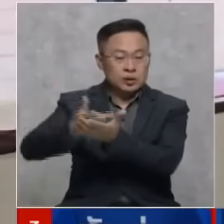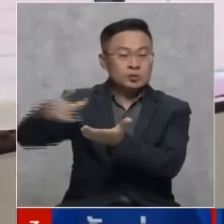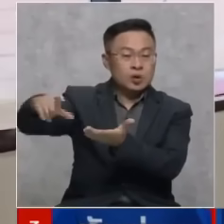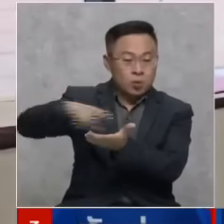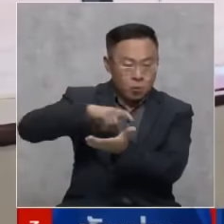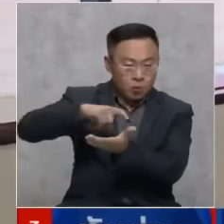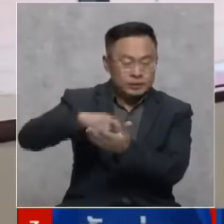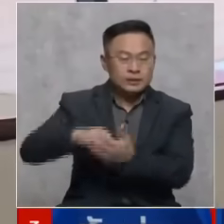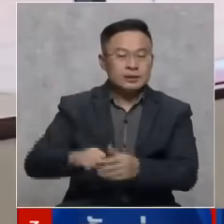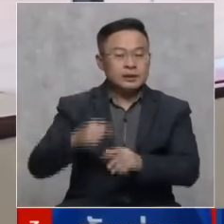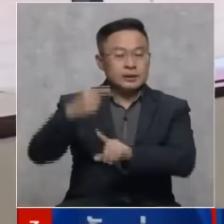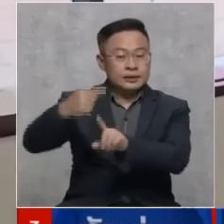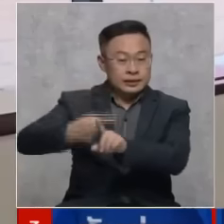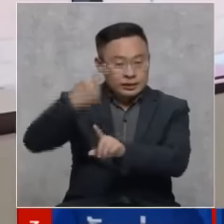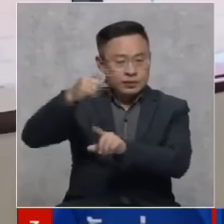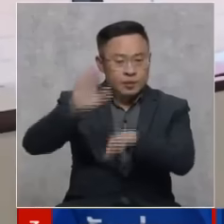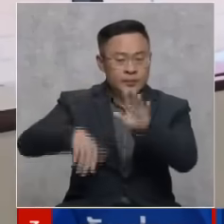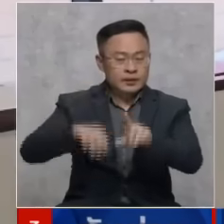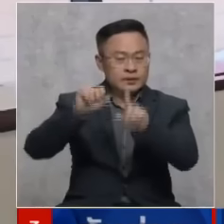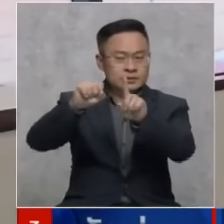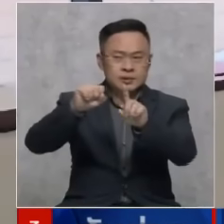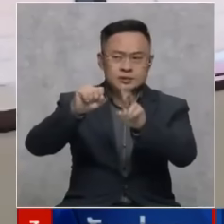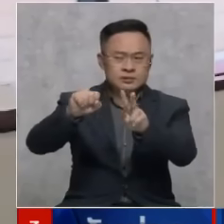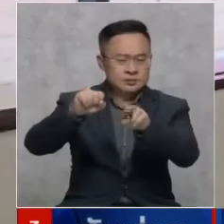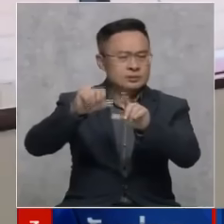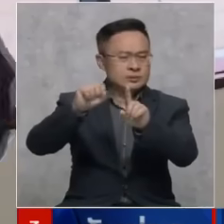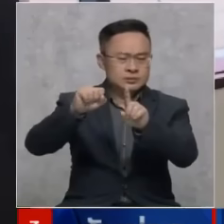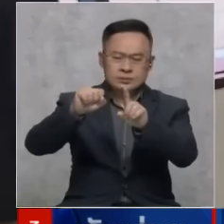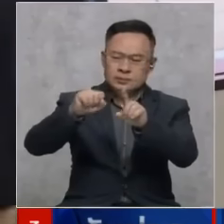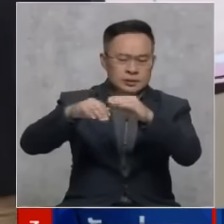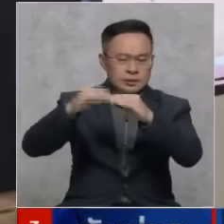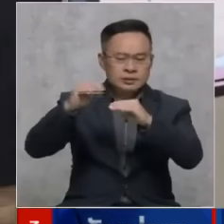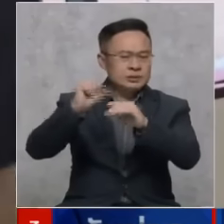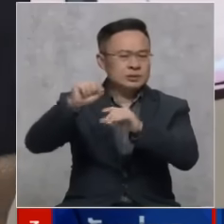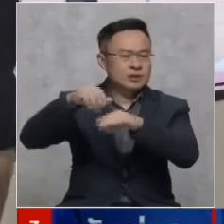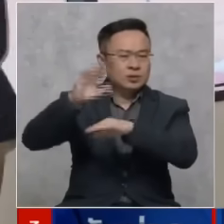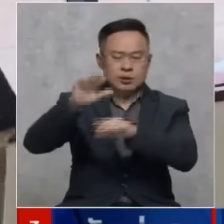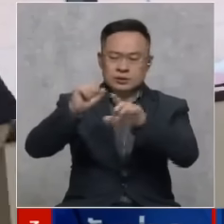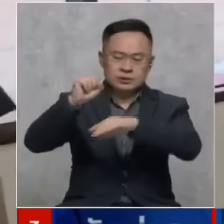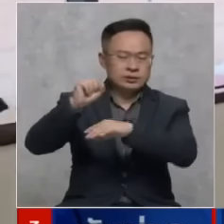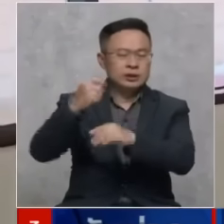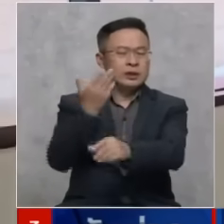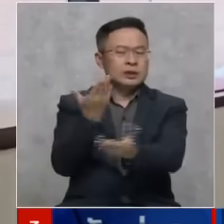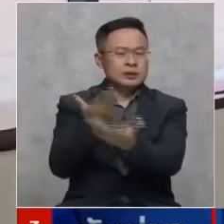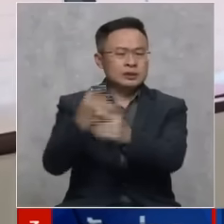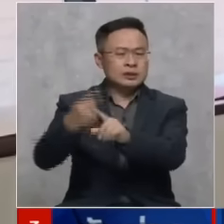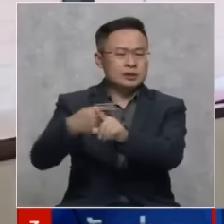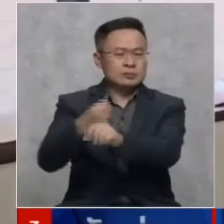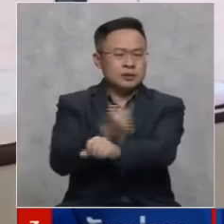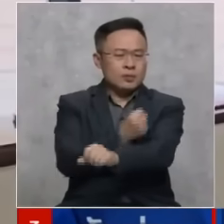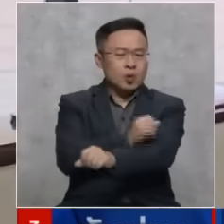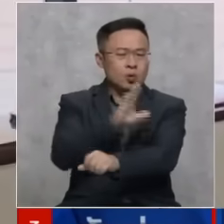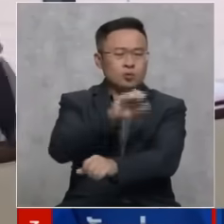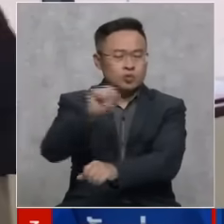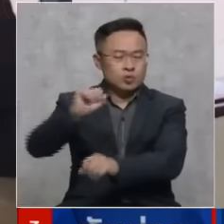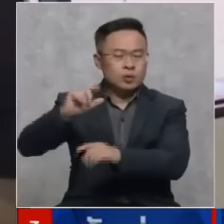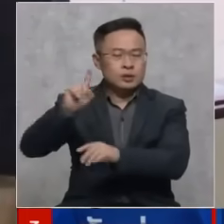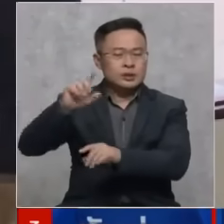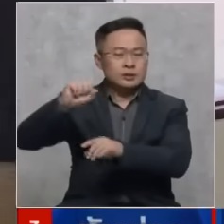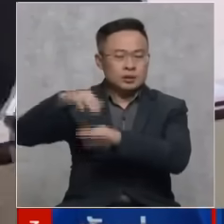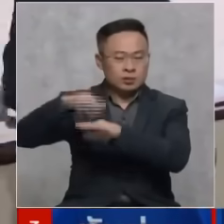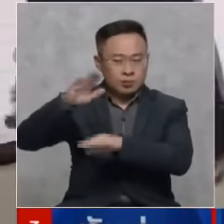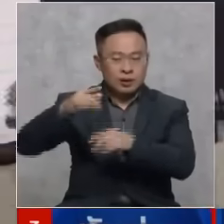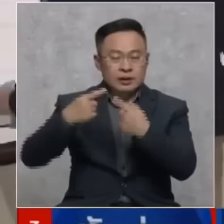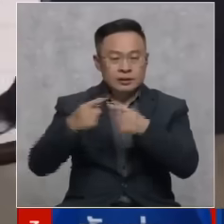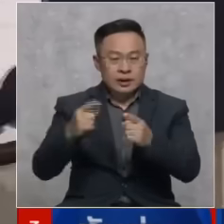ข้าบัญชียืนยันว่าในวันที่ให้ยื่นบัญชีทรัพย์สินเนี่ยมันมีเพียงเท่านี้แหละ 6,819 บาทกับ94สต